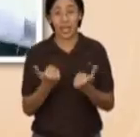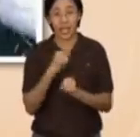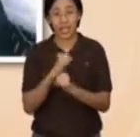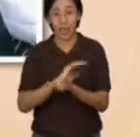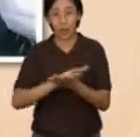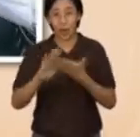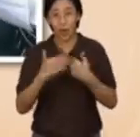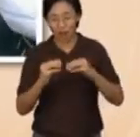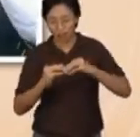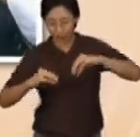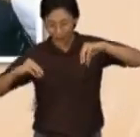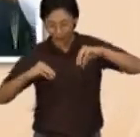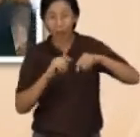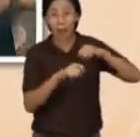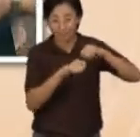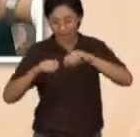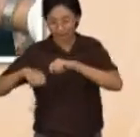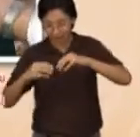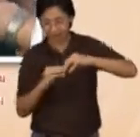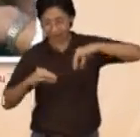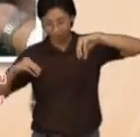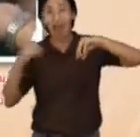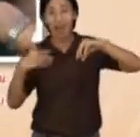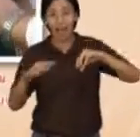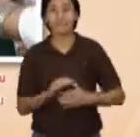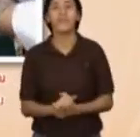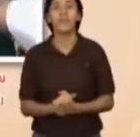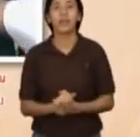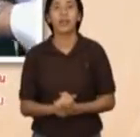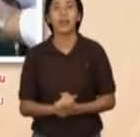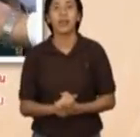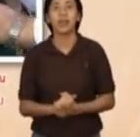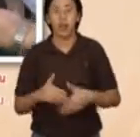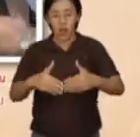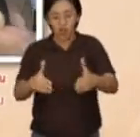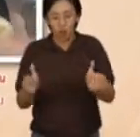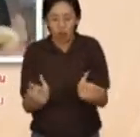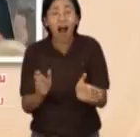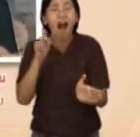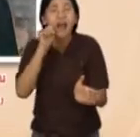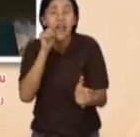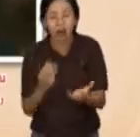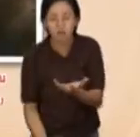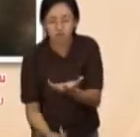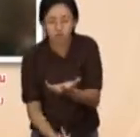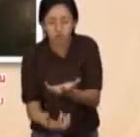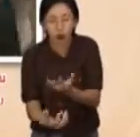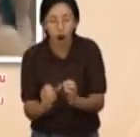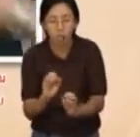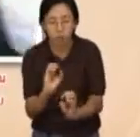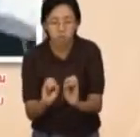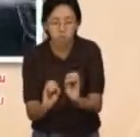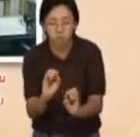ณะของอ ันนี้คือสมบูรณ์แล้ว นี่นะครับ ค่ะ แล้วเราก็ใส่ลงไปในน้ำ น้ำนี่คือ น้ำเดือดนะฮะน้ำเดือดไม่มากนะ